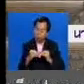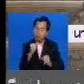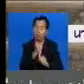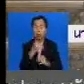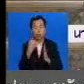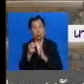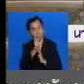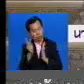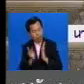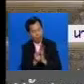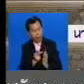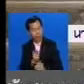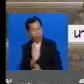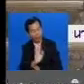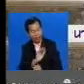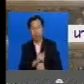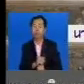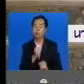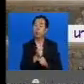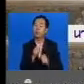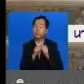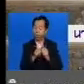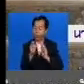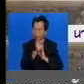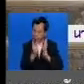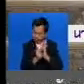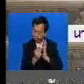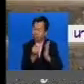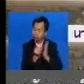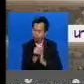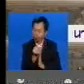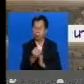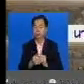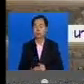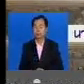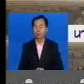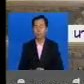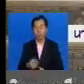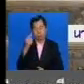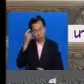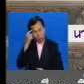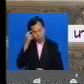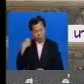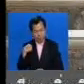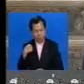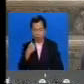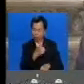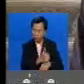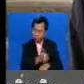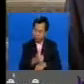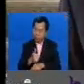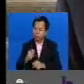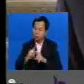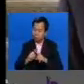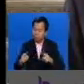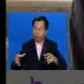ำผิดกฎหมายและกติกาของบ้านเมืองแต่ก็ปฏิเสธไม่ได้ว่ามีแกนนำในอดีตบางคนแสดงท่าทีที่ชัดเจนว่าแ